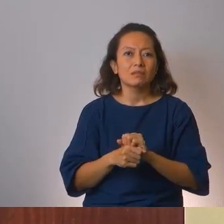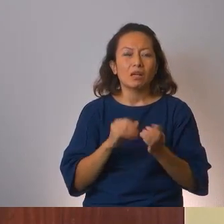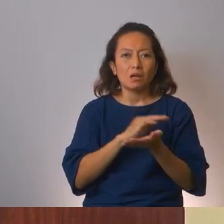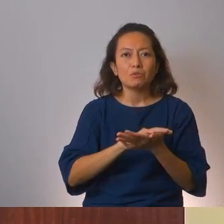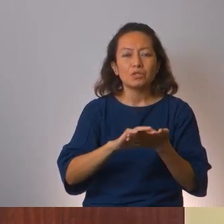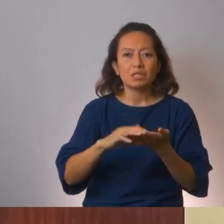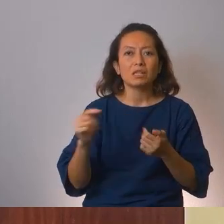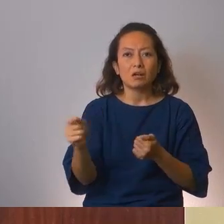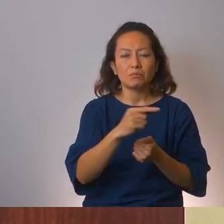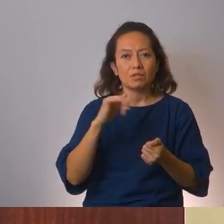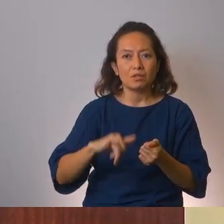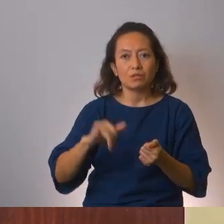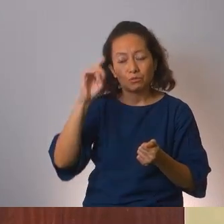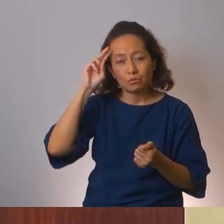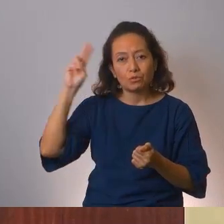Ampuni kami ya Tuhan.